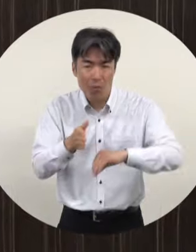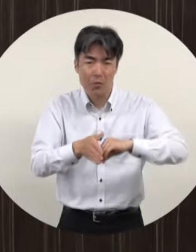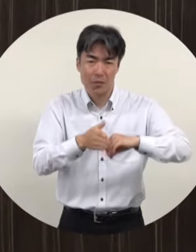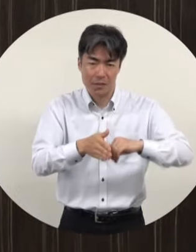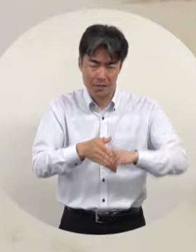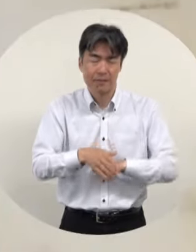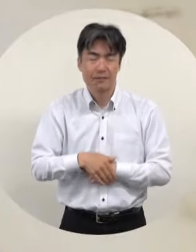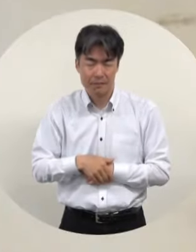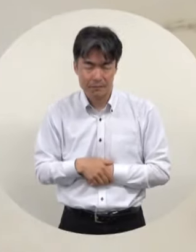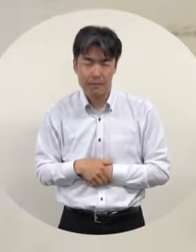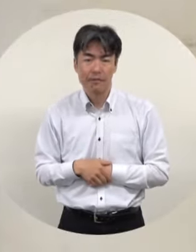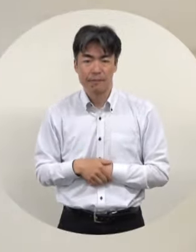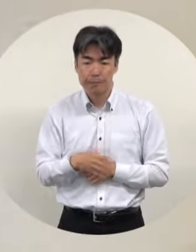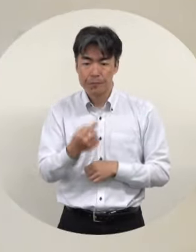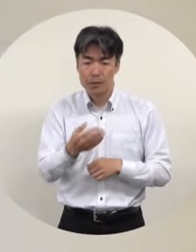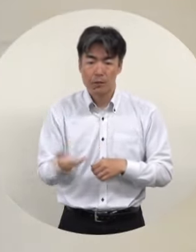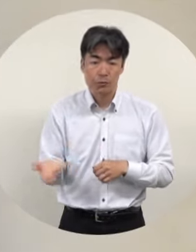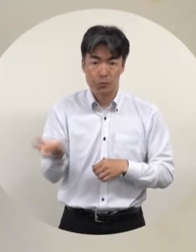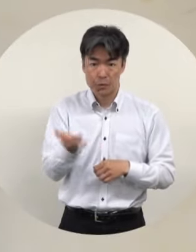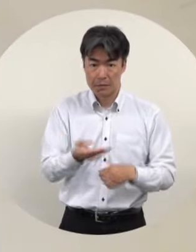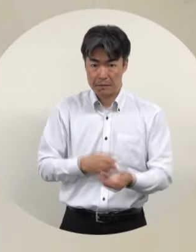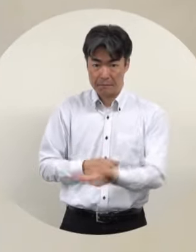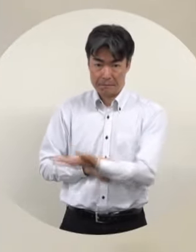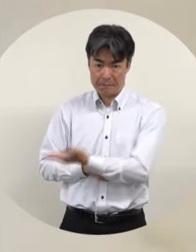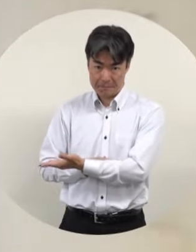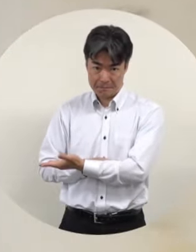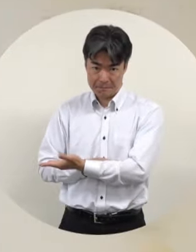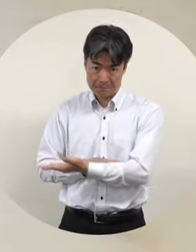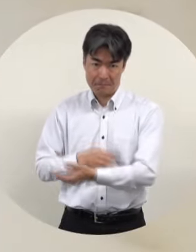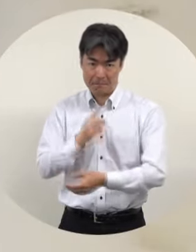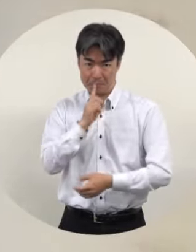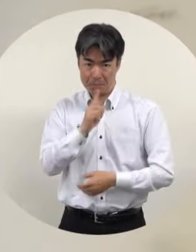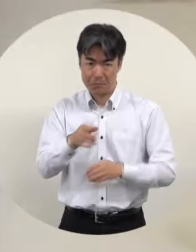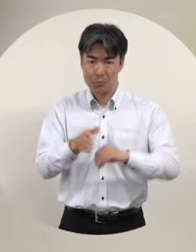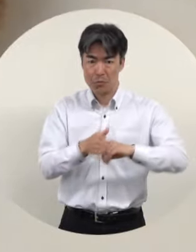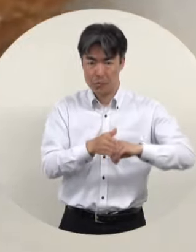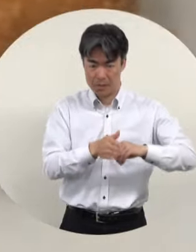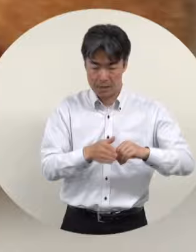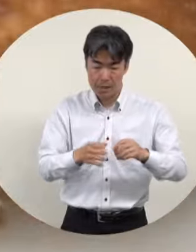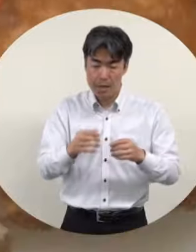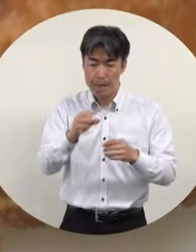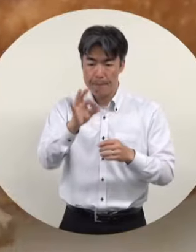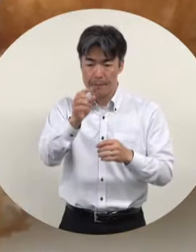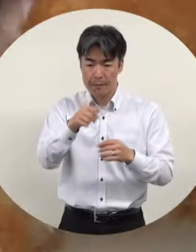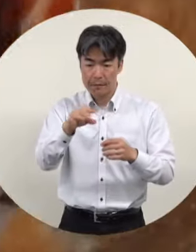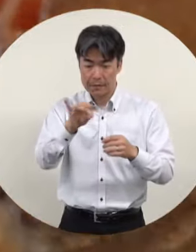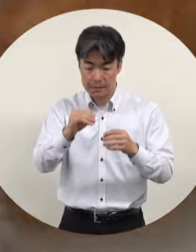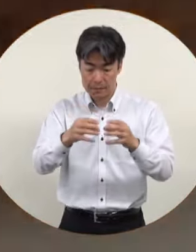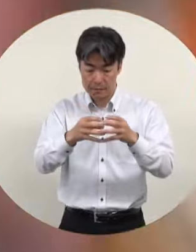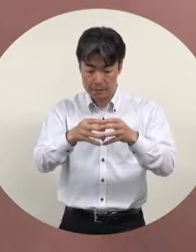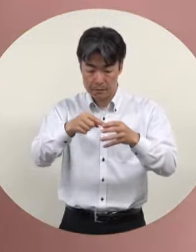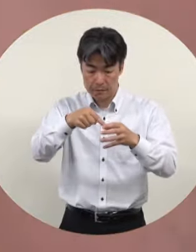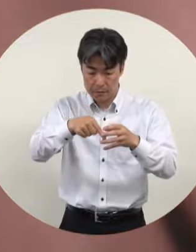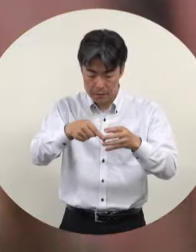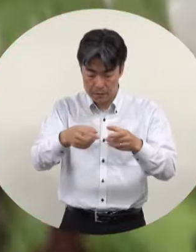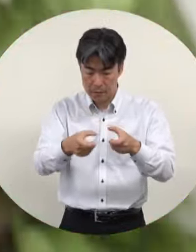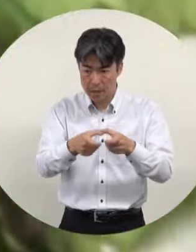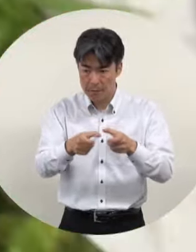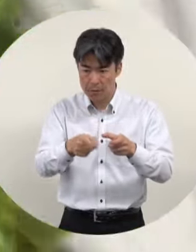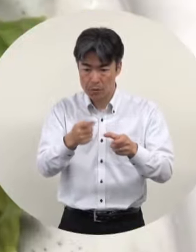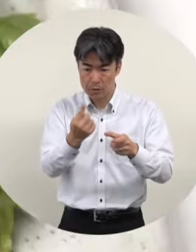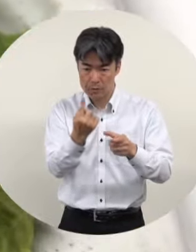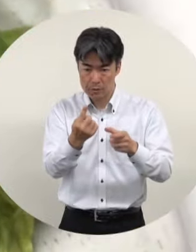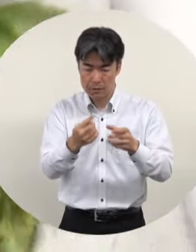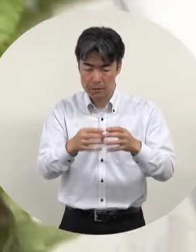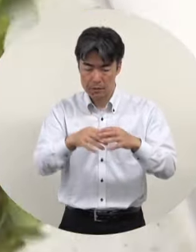ね。 続いてお店定番のとろ玉メンチ。メンチの中に卵が1つ丸ご